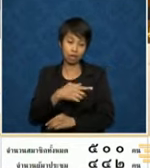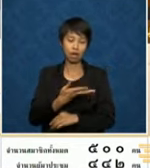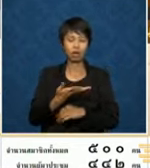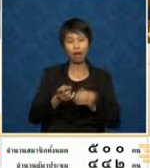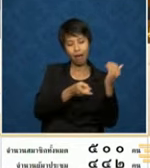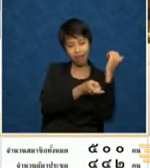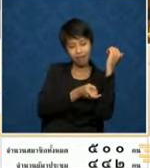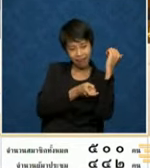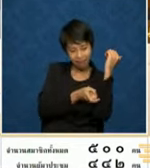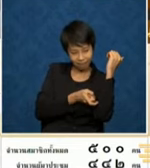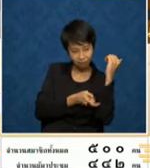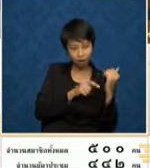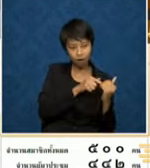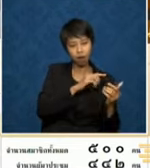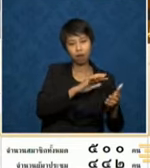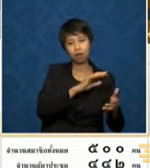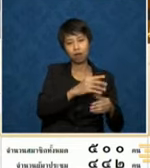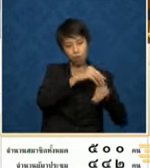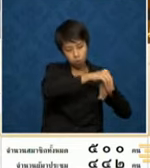ทศเพื่อนบ้านบางประเทศ